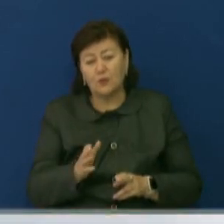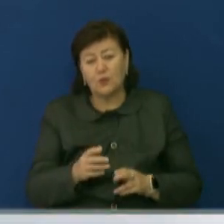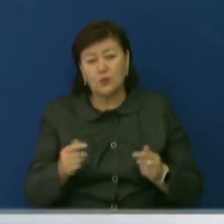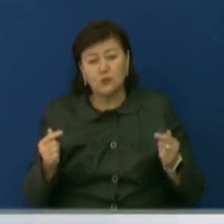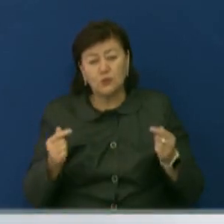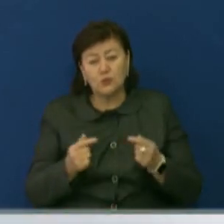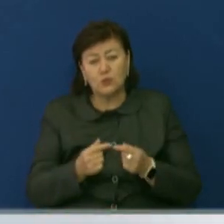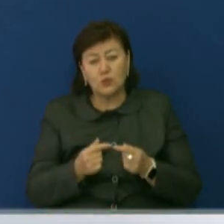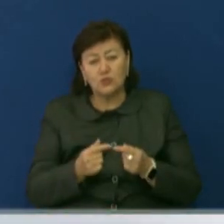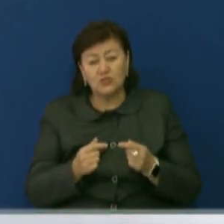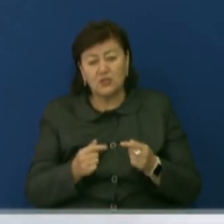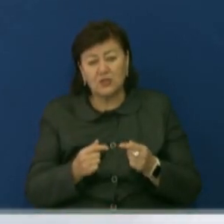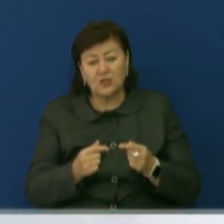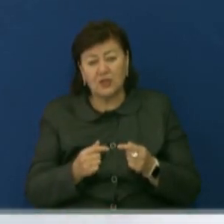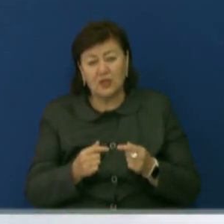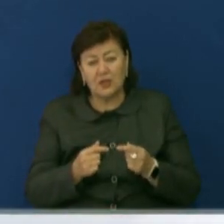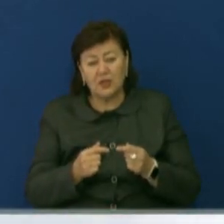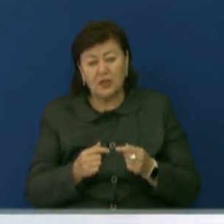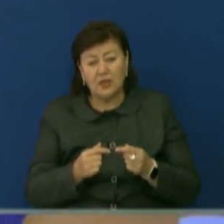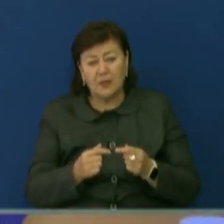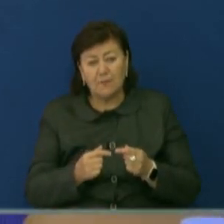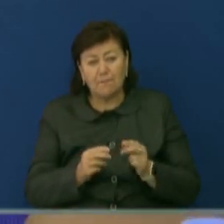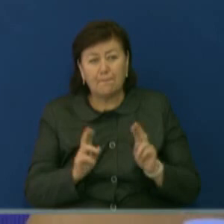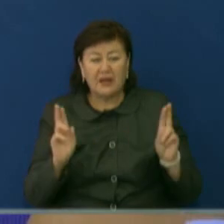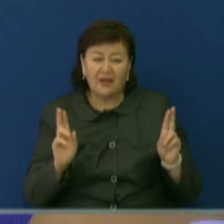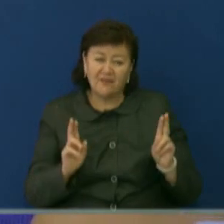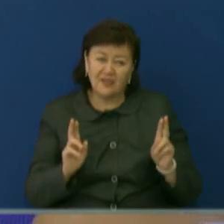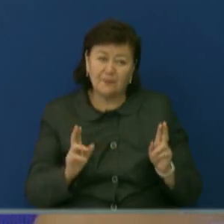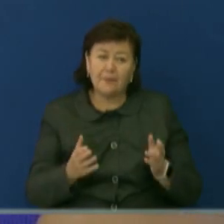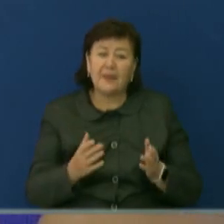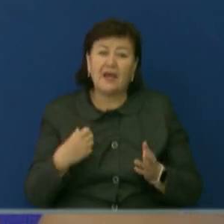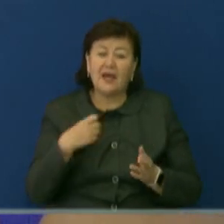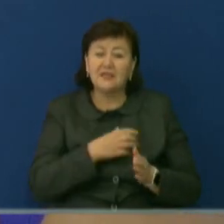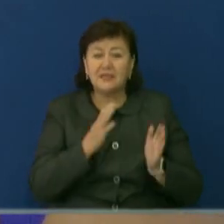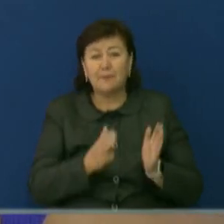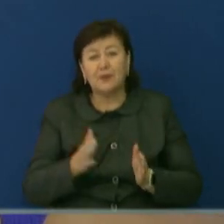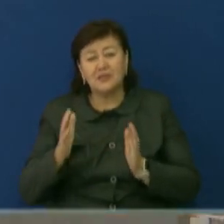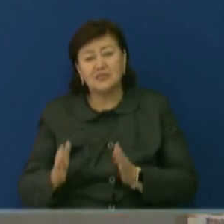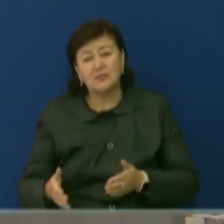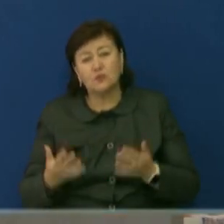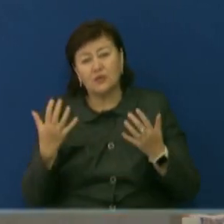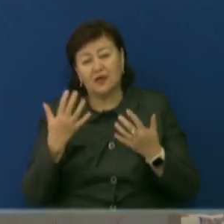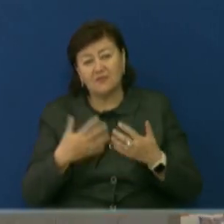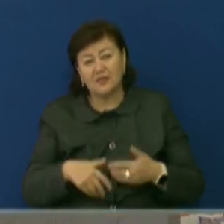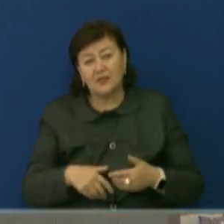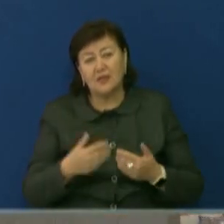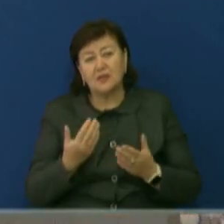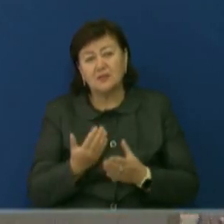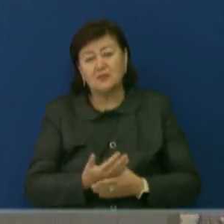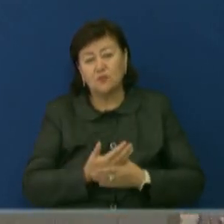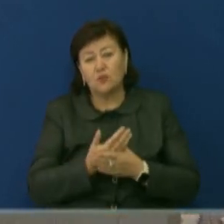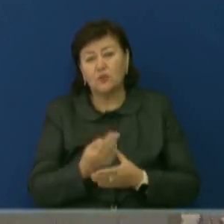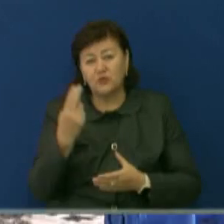критерии отбора, процедуры проведения конкурса, а сами процессы планируется автоматизировать с помощью цифровых